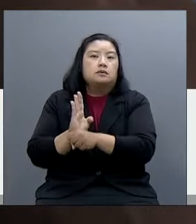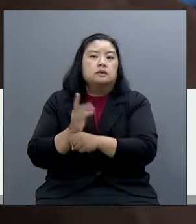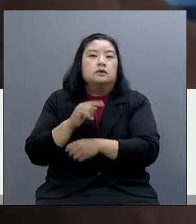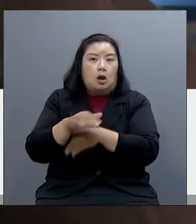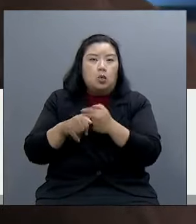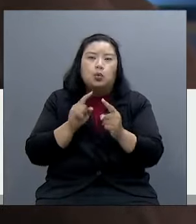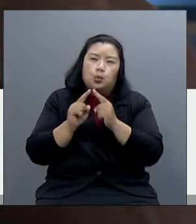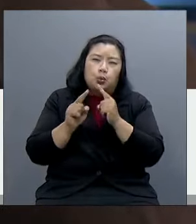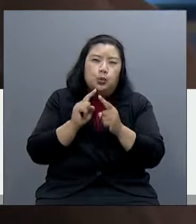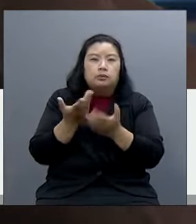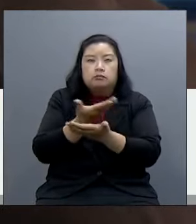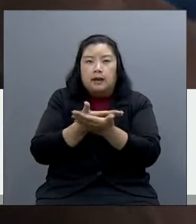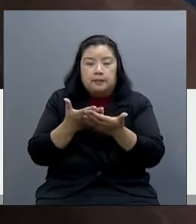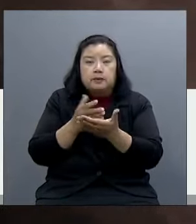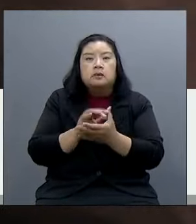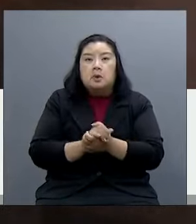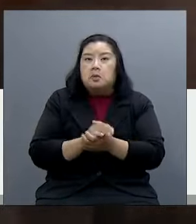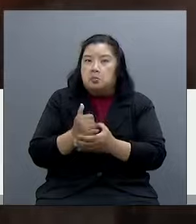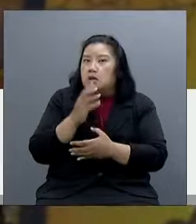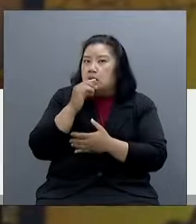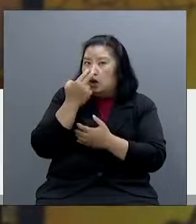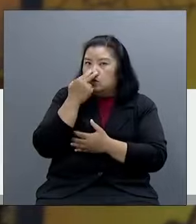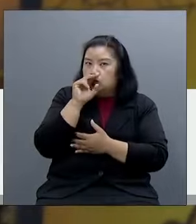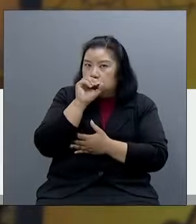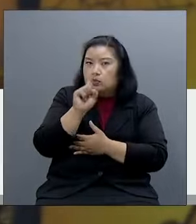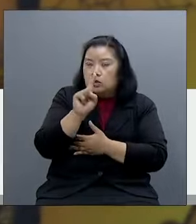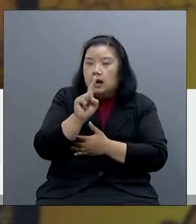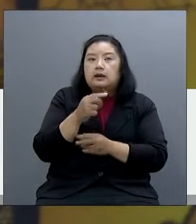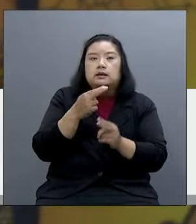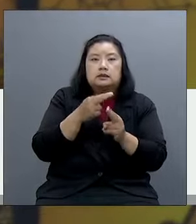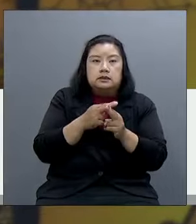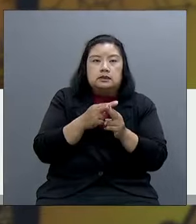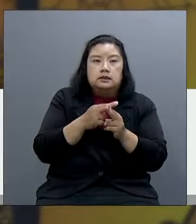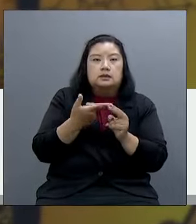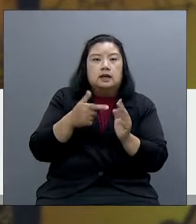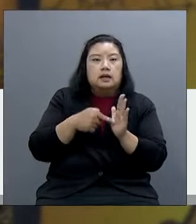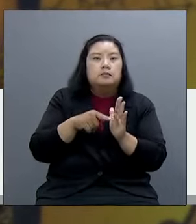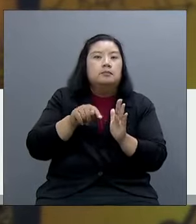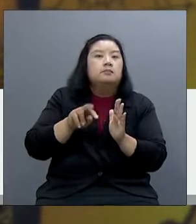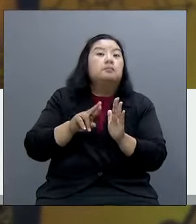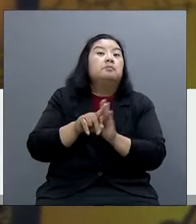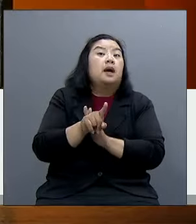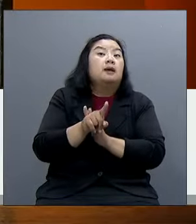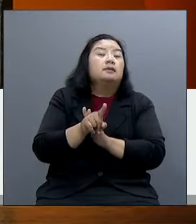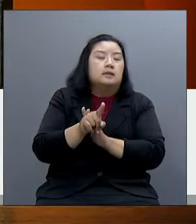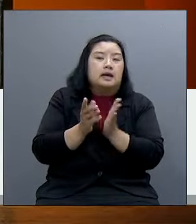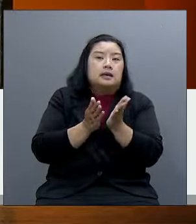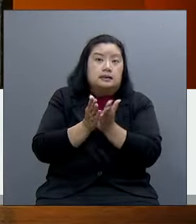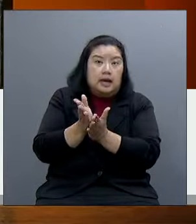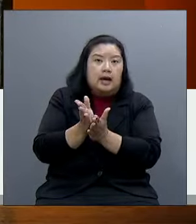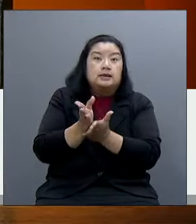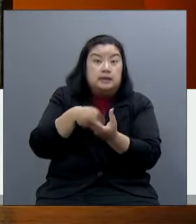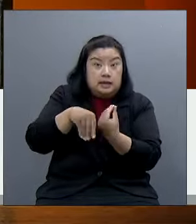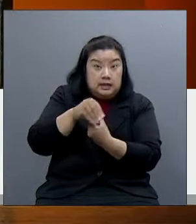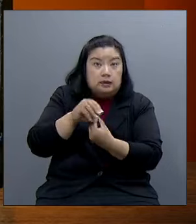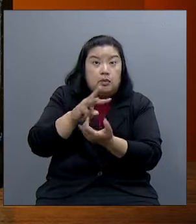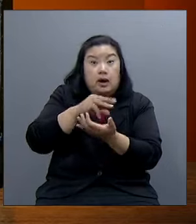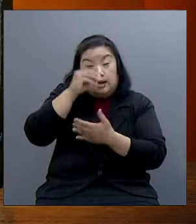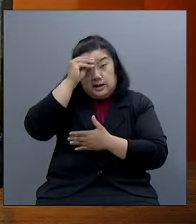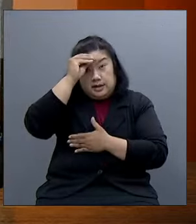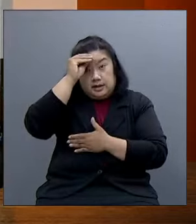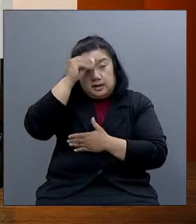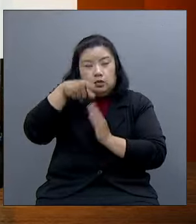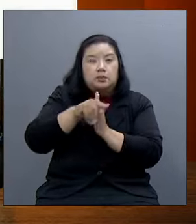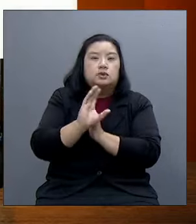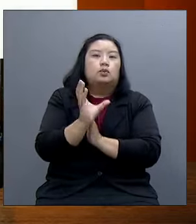ค่ะข้อมูลหนึ่งที่น่าสนใจนะคะก็คือนายเฉลิมพัฒน์พงอาจารย์คณะบริหารธุรกิจเศรษฐศาสตร์และการสื่อสารมหาวิทยาลัยนเรศวรค่ะค